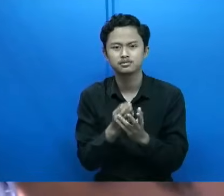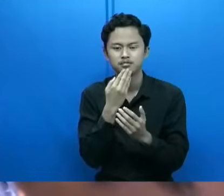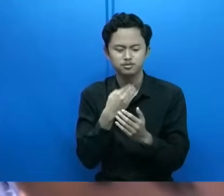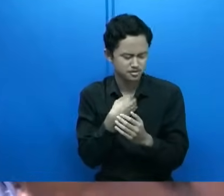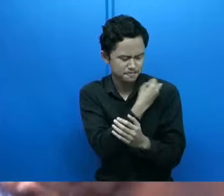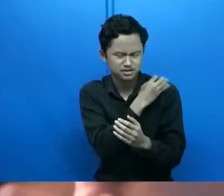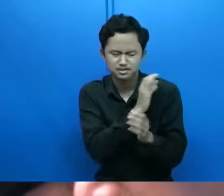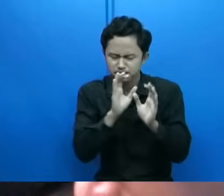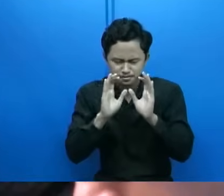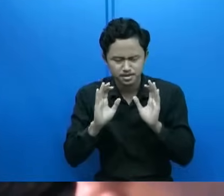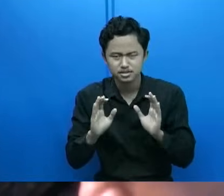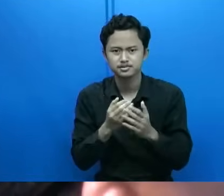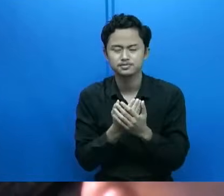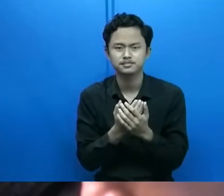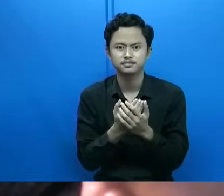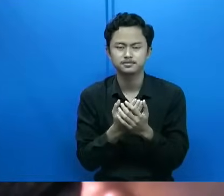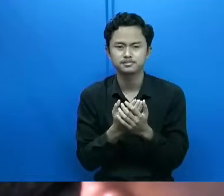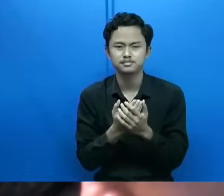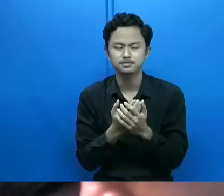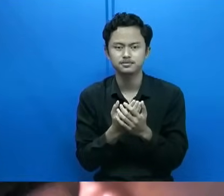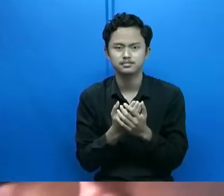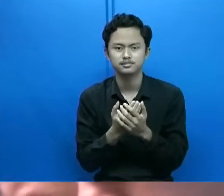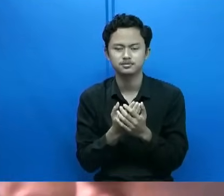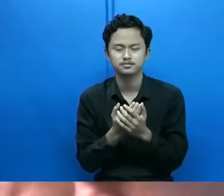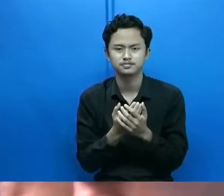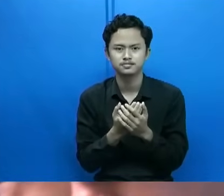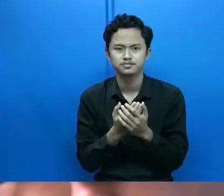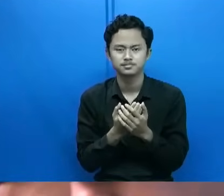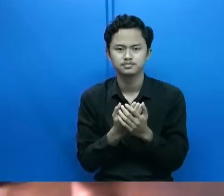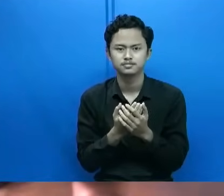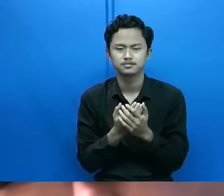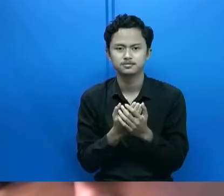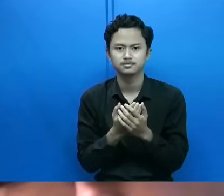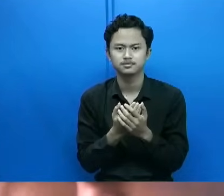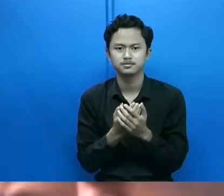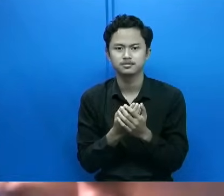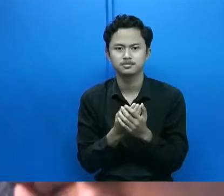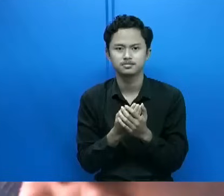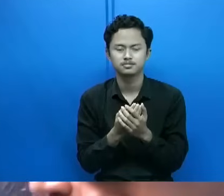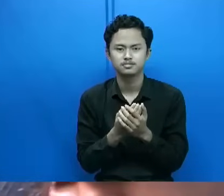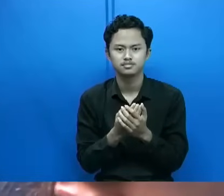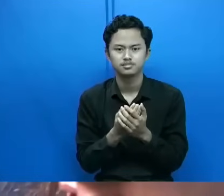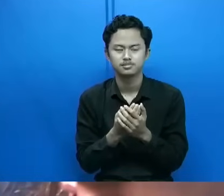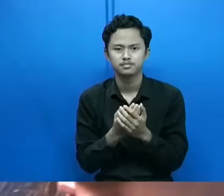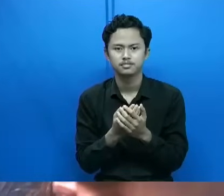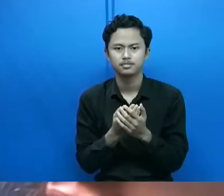maksiat. Wa nushidu bi annaka anta rahim. Anta rahimin, anta tawwab.